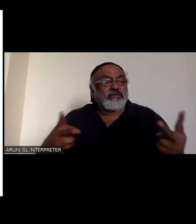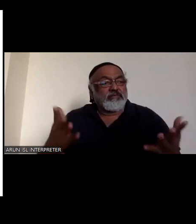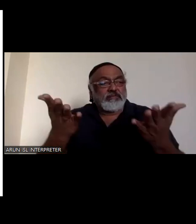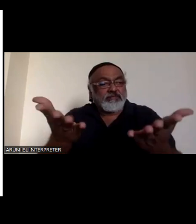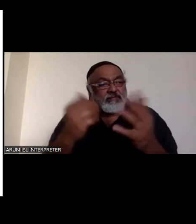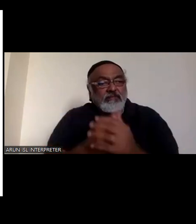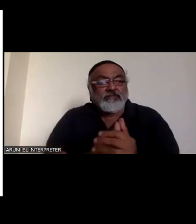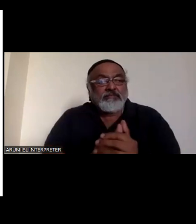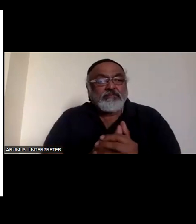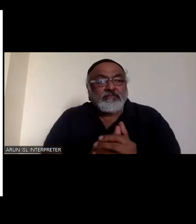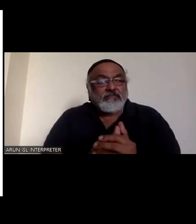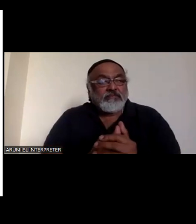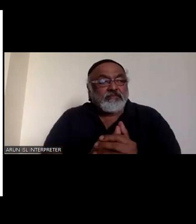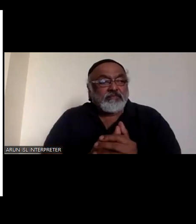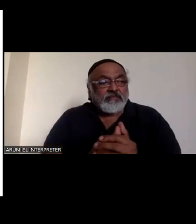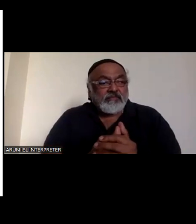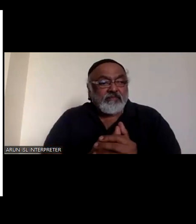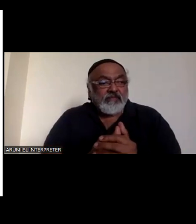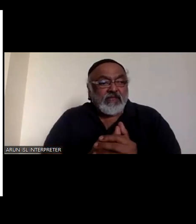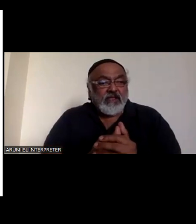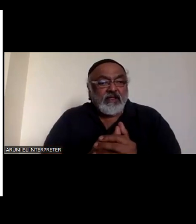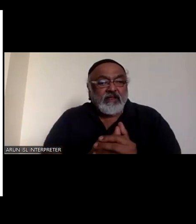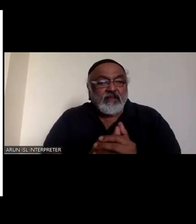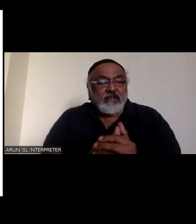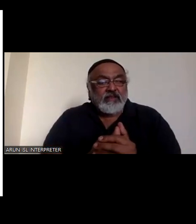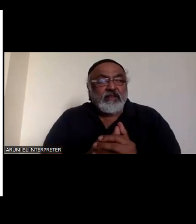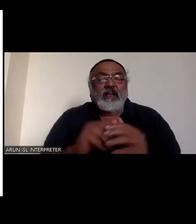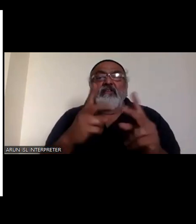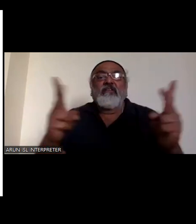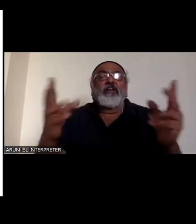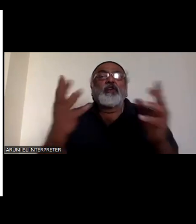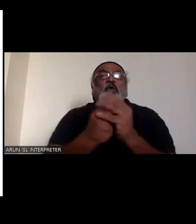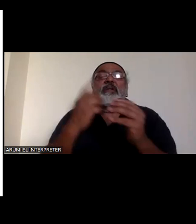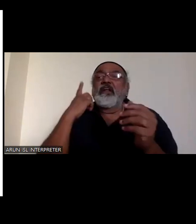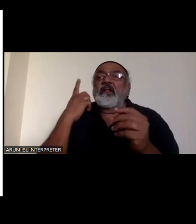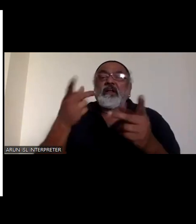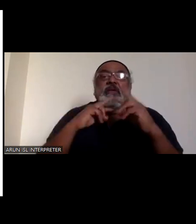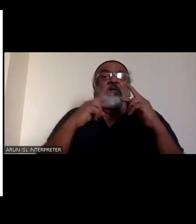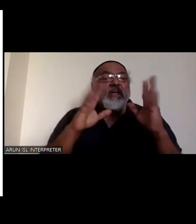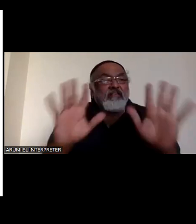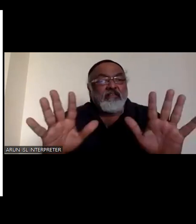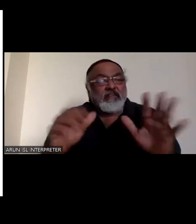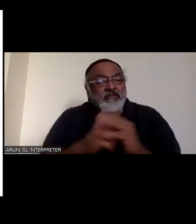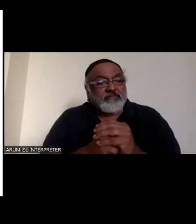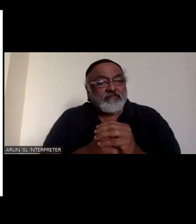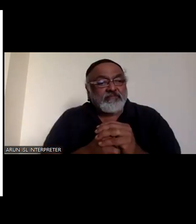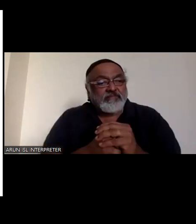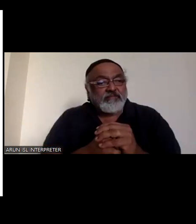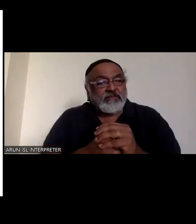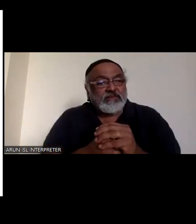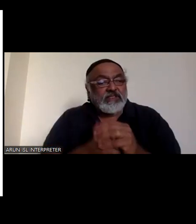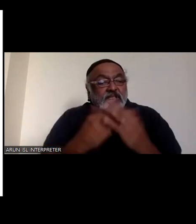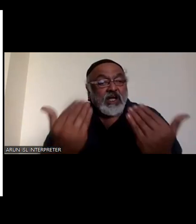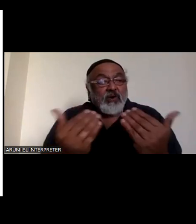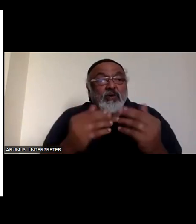मेरे साथ शेयर किया है अपना अलग अलग ग्रुप लीडर के द्वारा रिस्पांस. ठीक है, अब मेरा